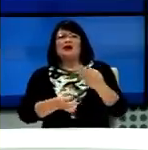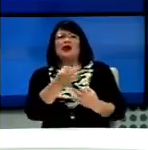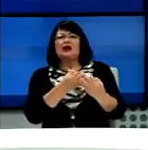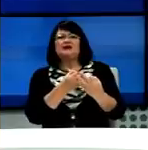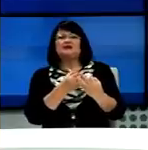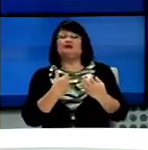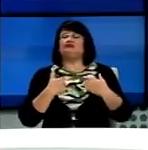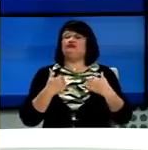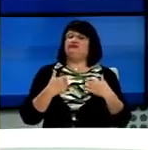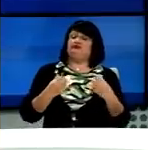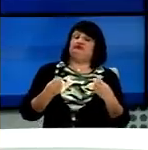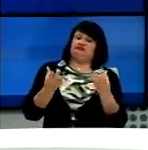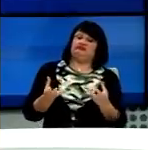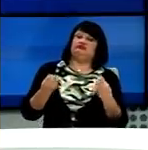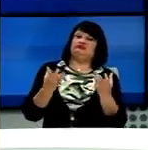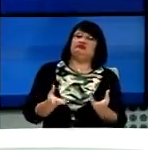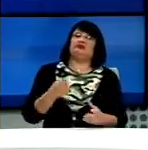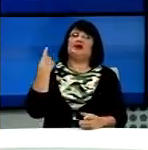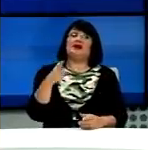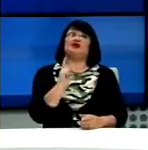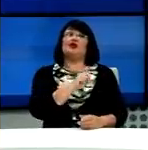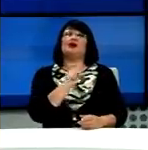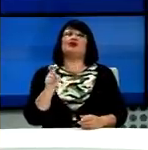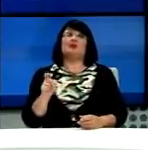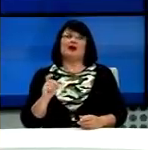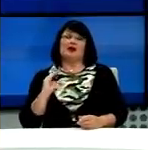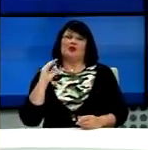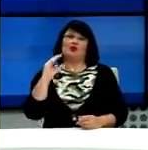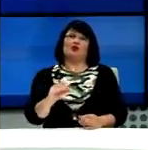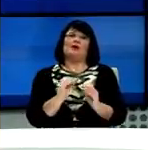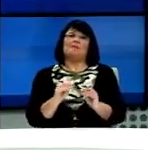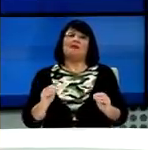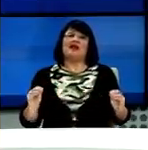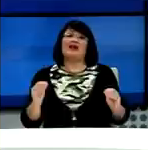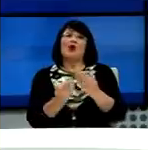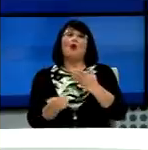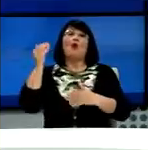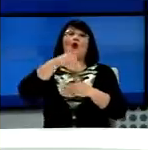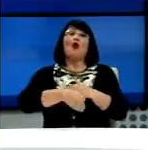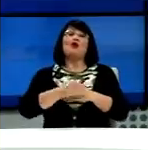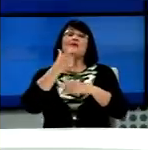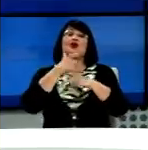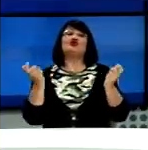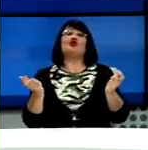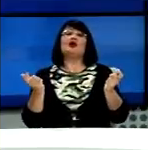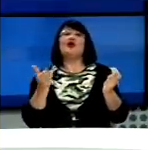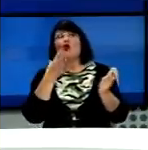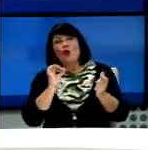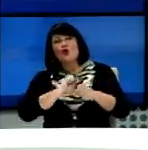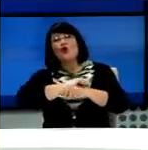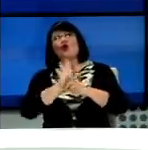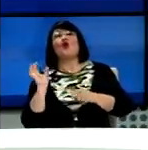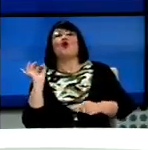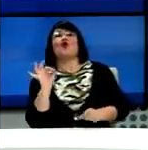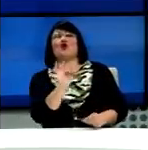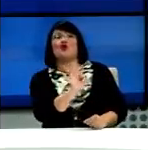που ενισχύετε με 100 εκατομμύρια την παιδεία για το ολοήμερο σχολείο, λόγω κορονοϊού. Αλλά και εδώ